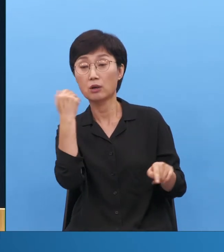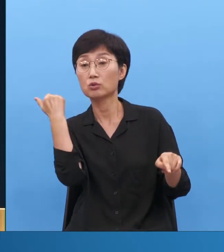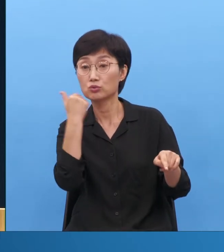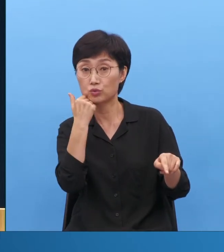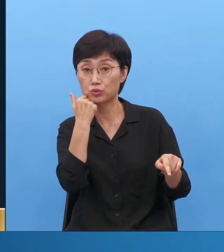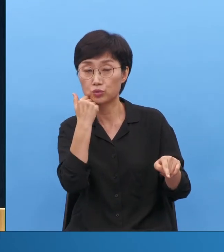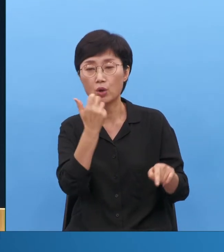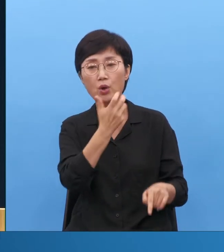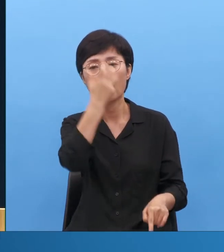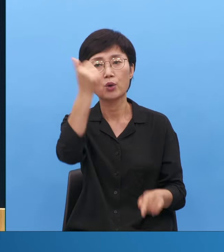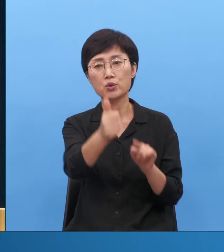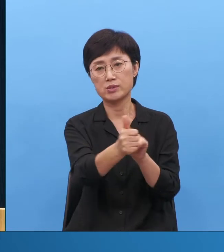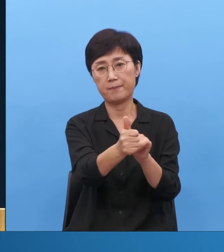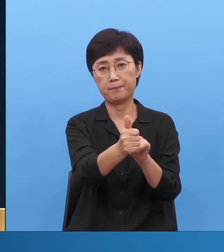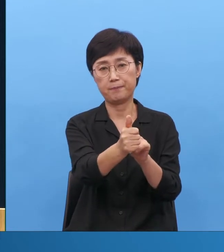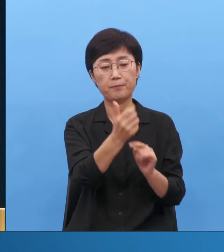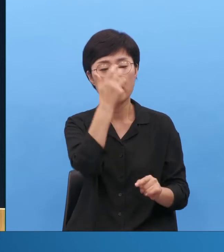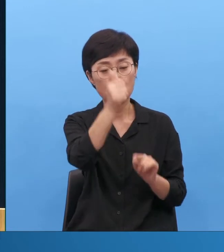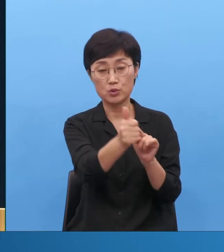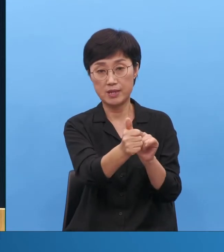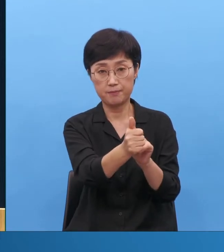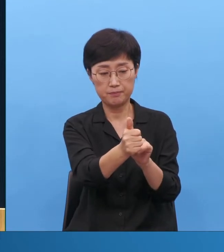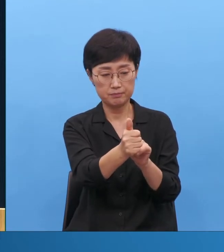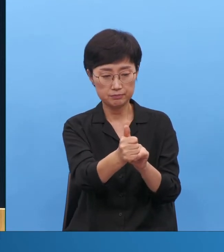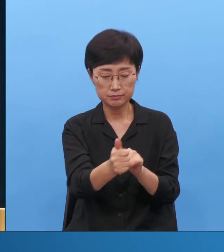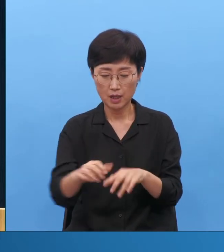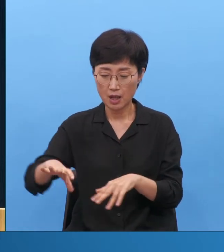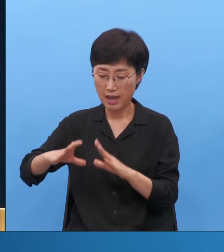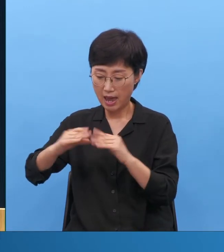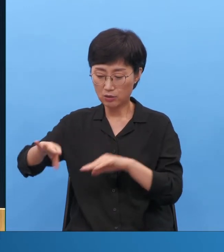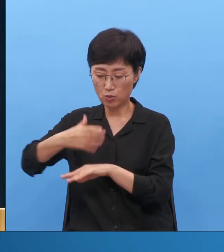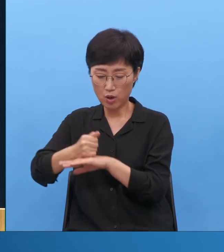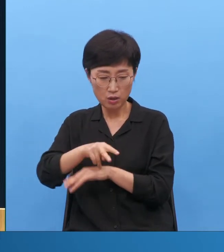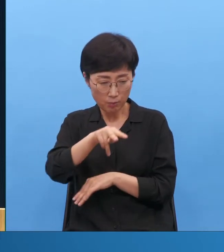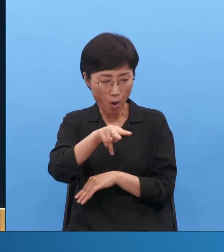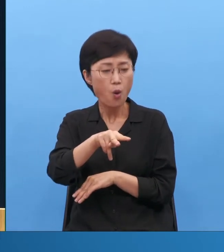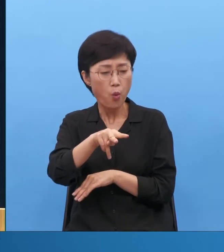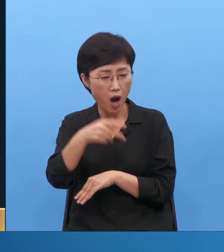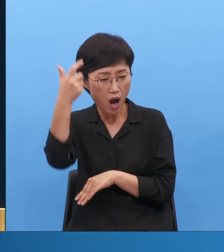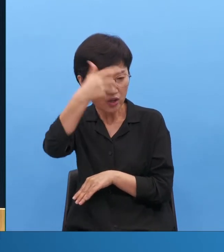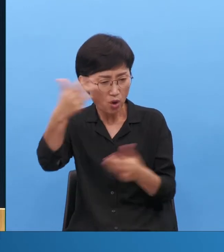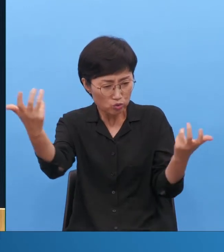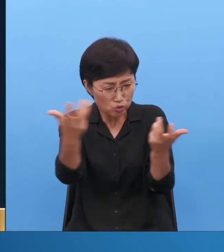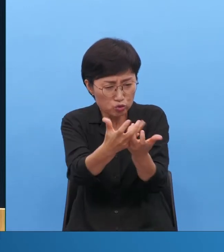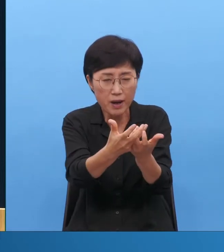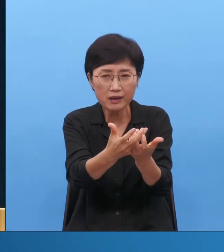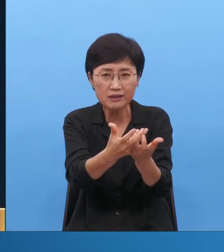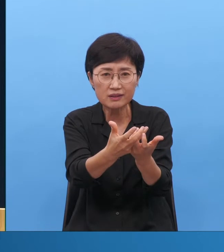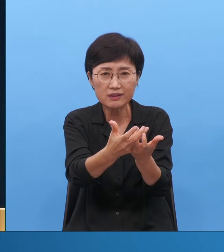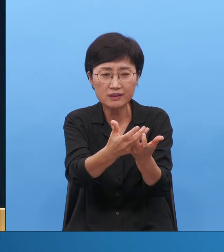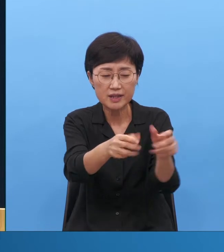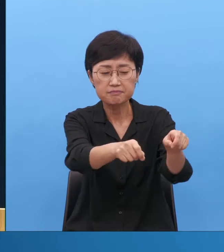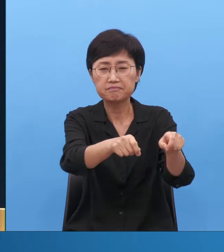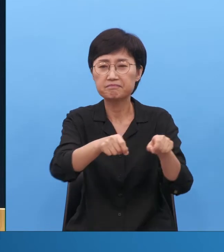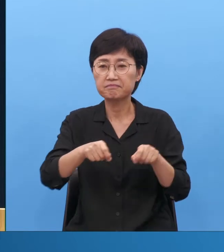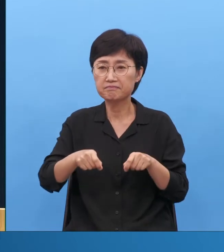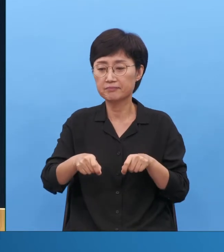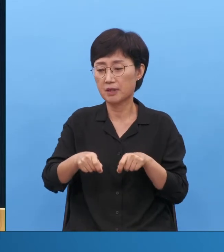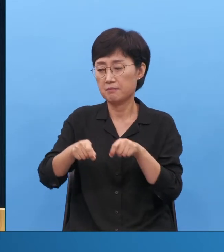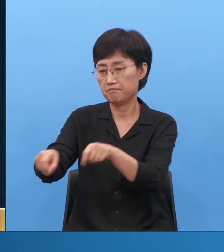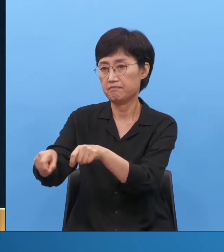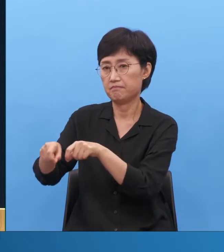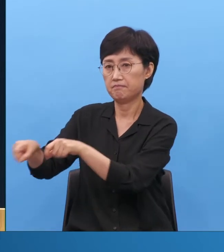never seen anyone so filled with the Spirit of 여러분 God. 어떻습니까? Then how 굳게 about for 잡으세요. you? You must 이 firmly 힘이 hold on to this. 우리 후대에게 전달돼야 돼요. This strength must be now 이 conveyed to our 힘이